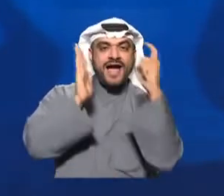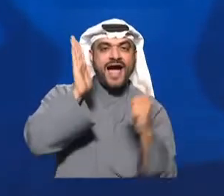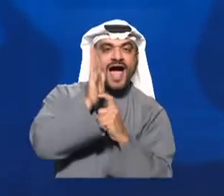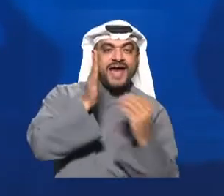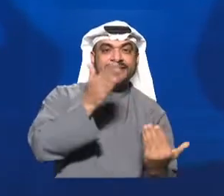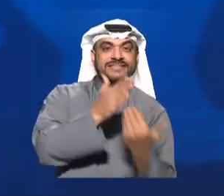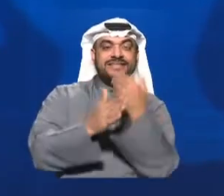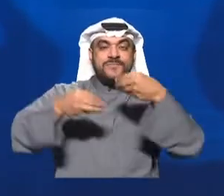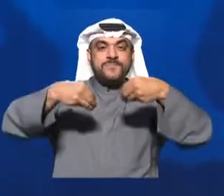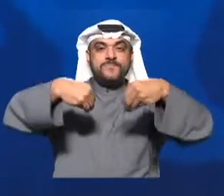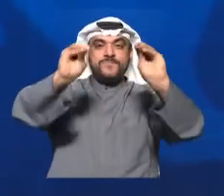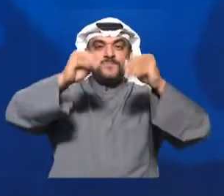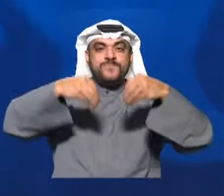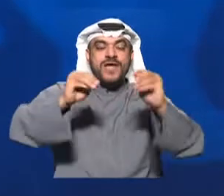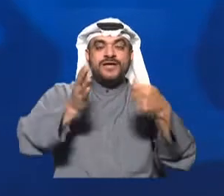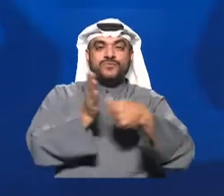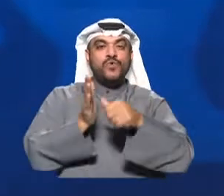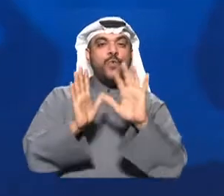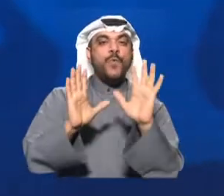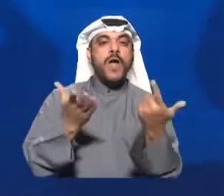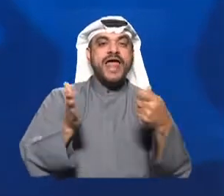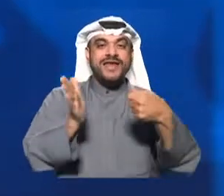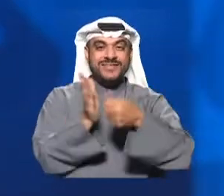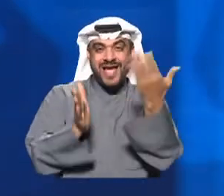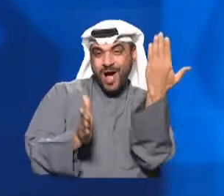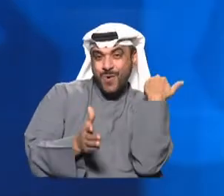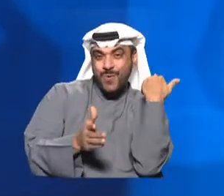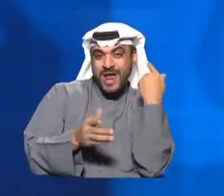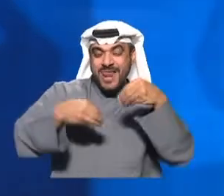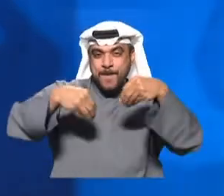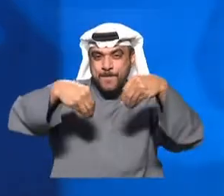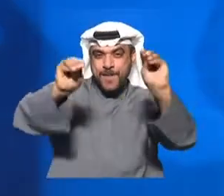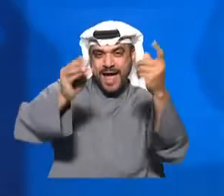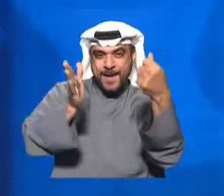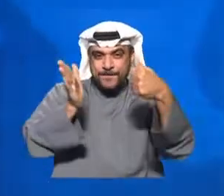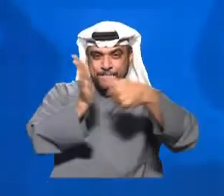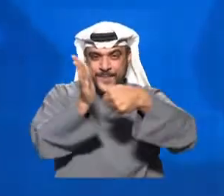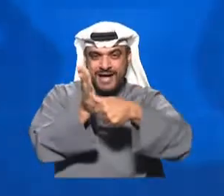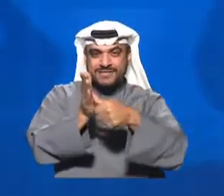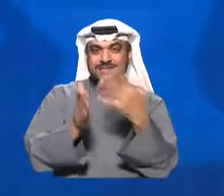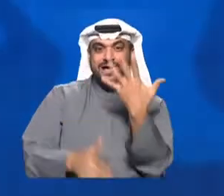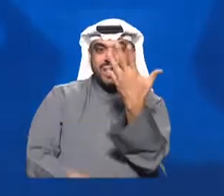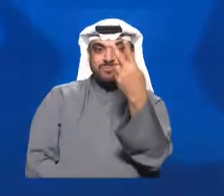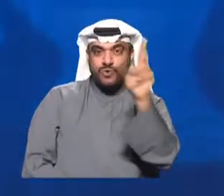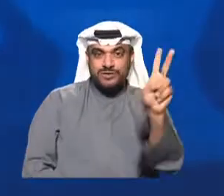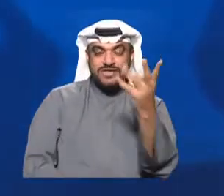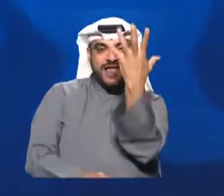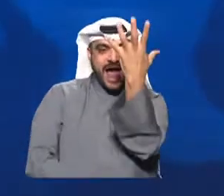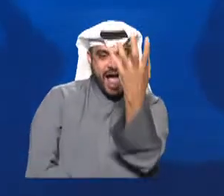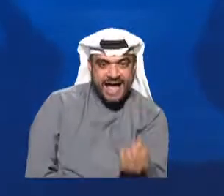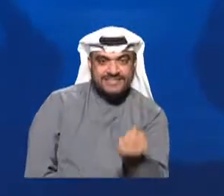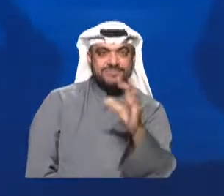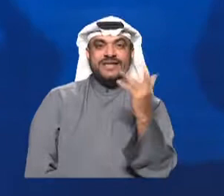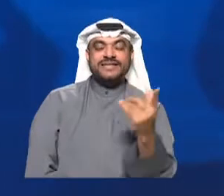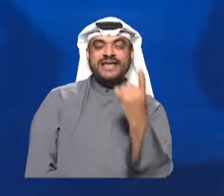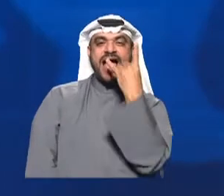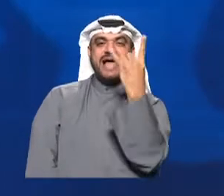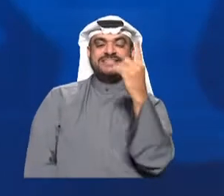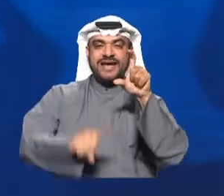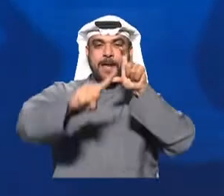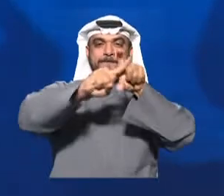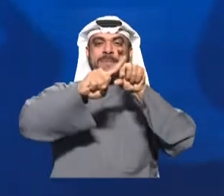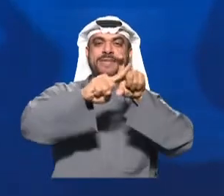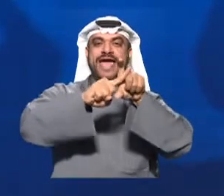قيمة الأقساط الشهرية للمعاشات المقدمة للمتقاعدين من نسبة 25% إلى نسبة